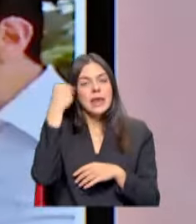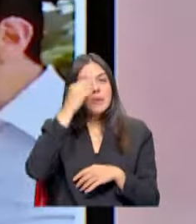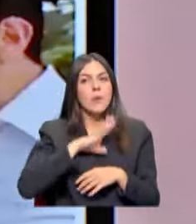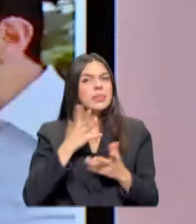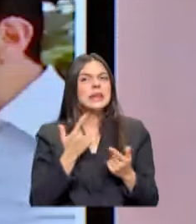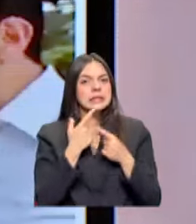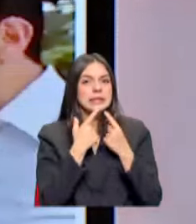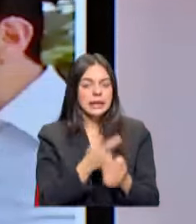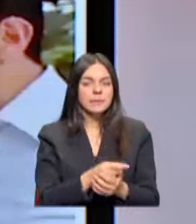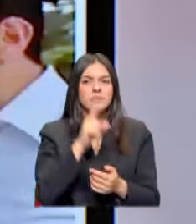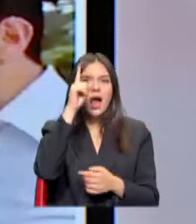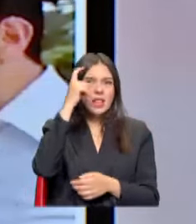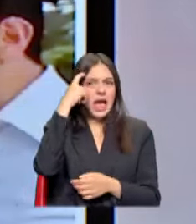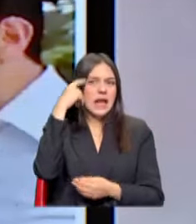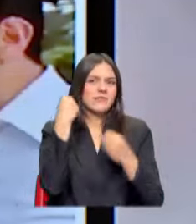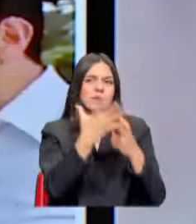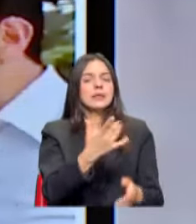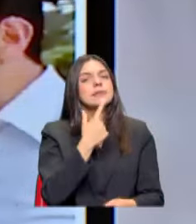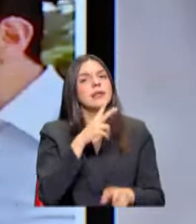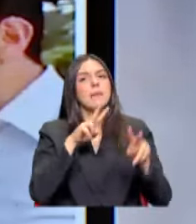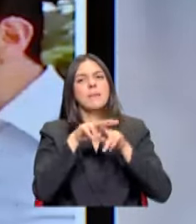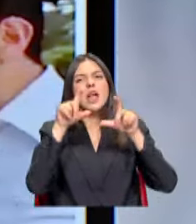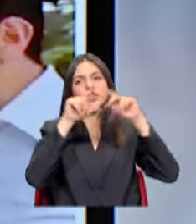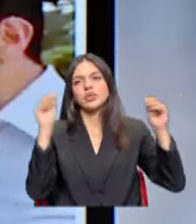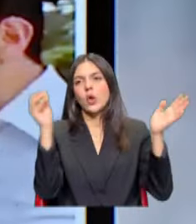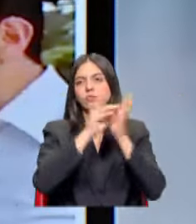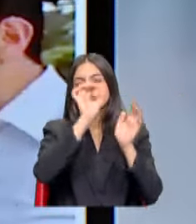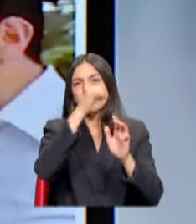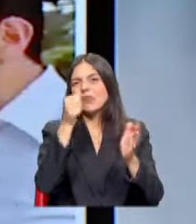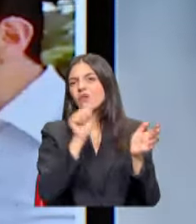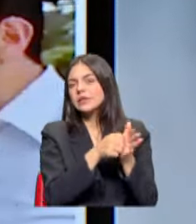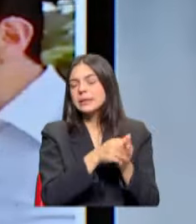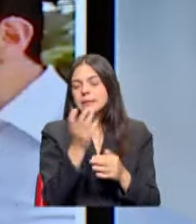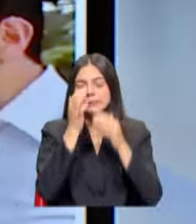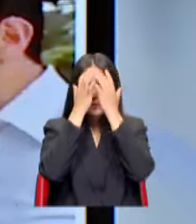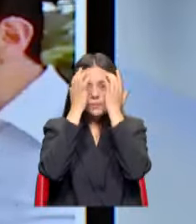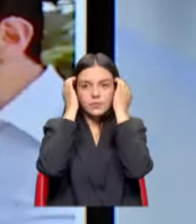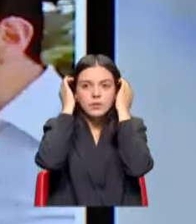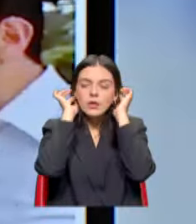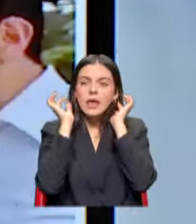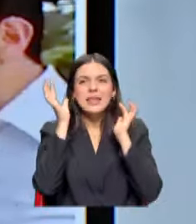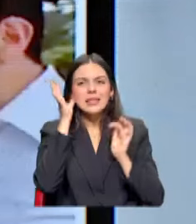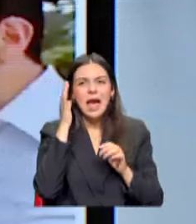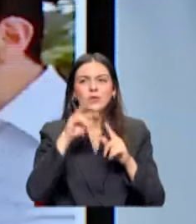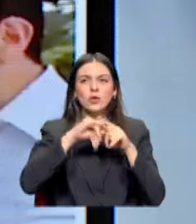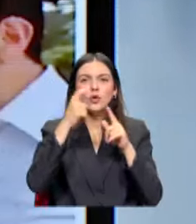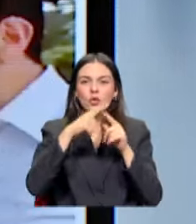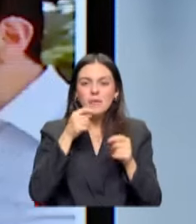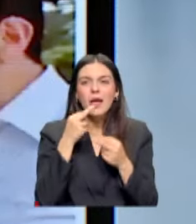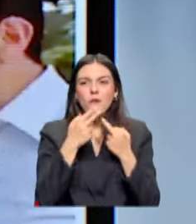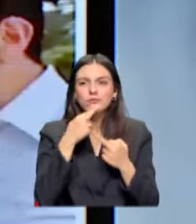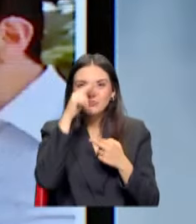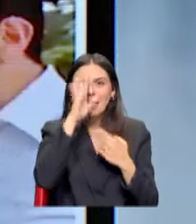tepki gösterdi. Allah ıslah etsin başlığını atmış tepkiye Pencere gazetesi. Diyanet'in hutbelerde Atatürk'ün adını